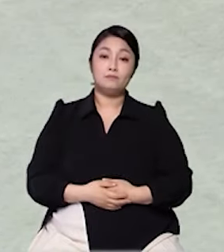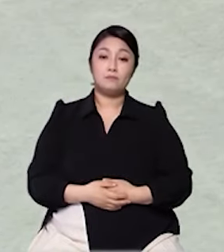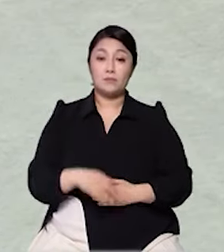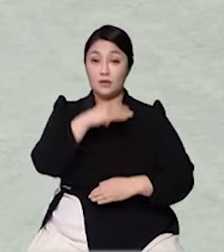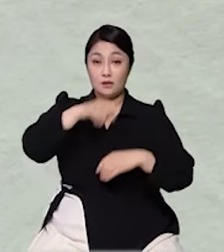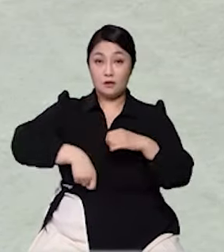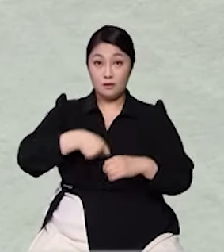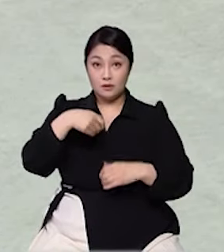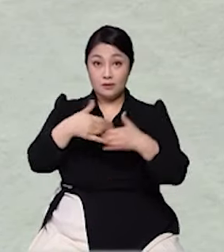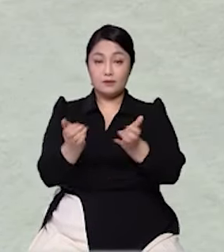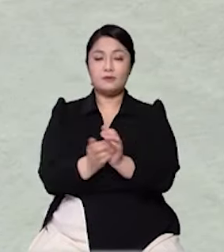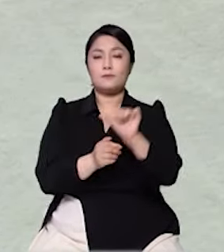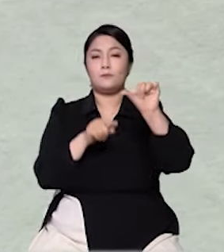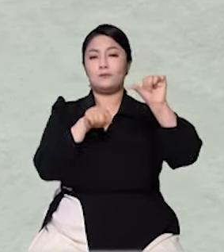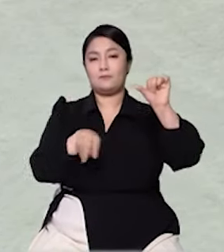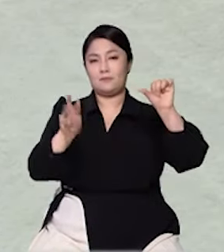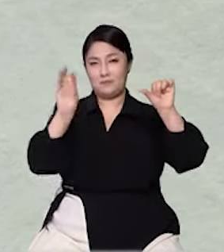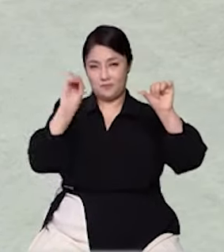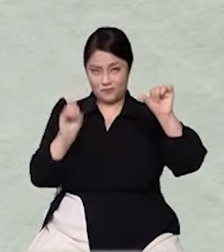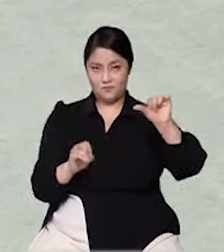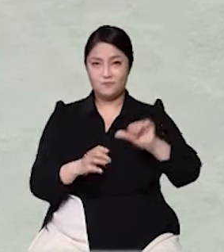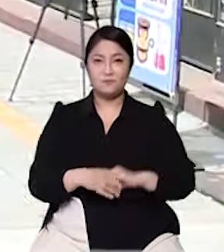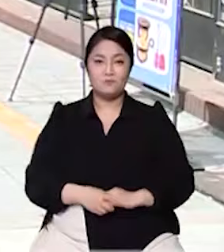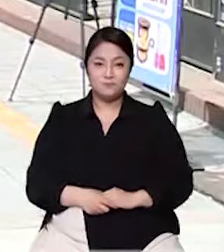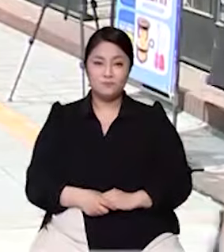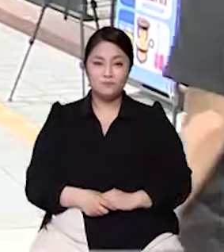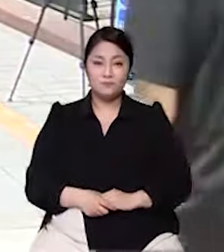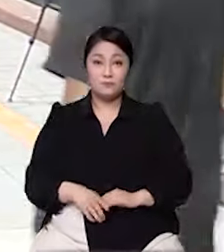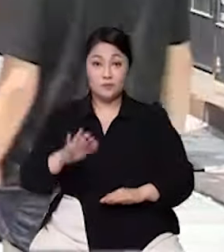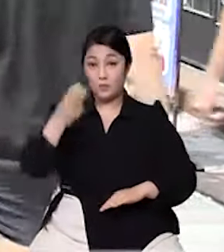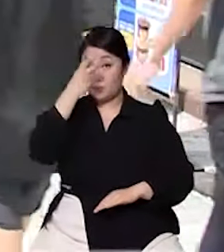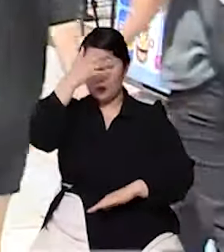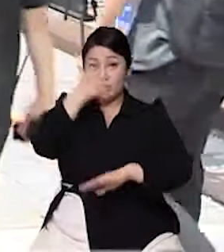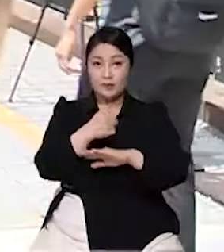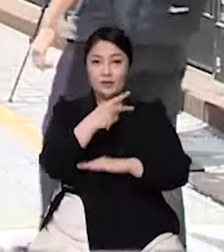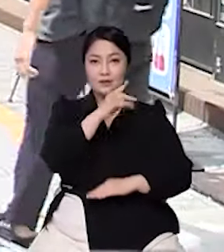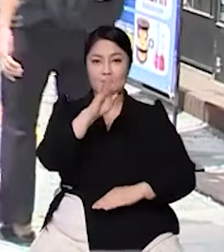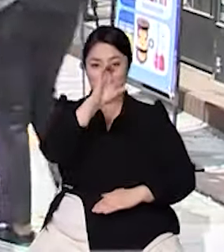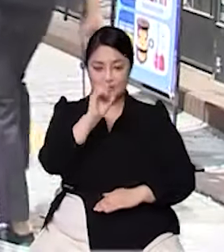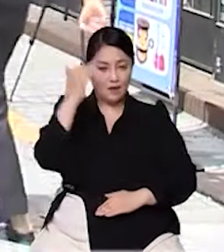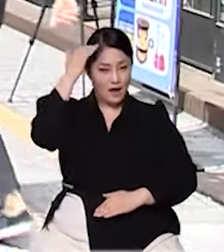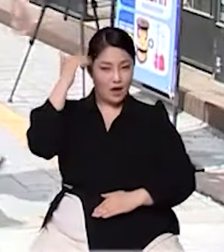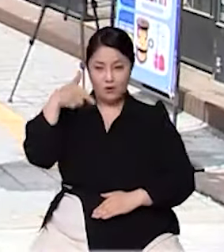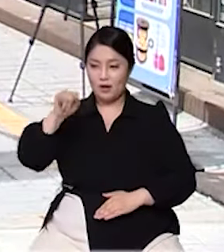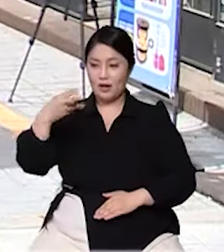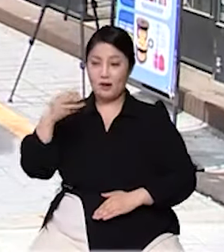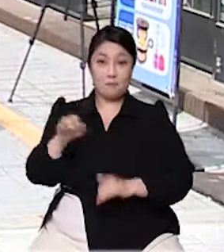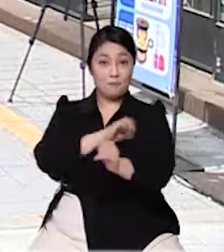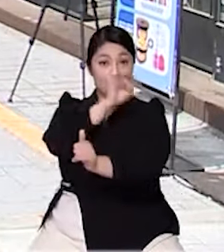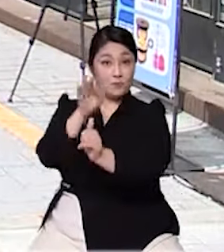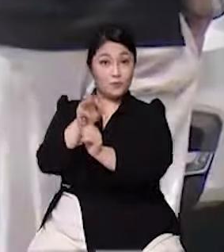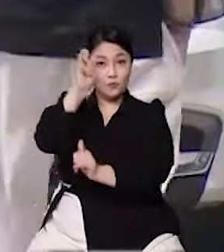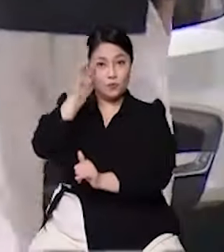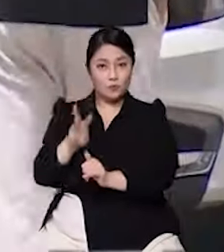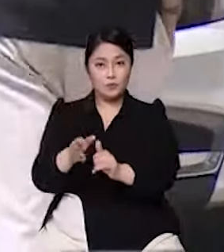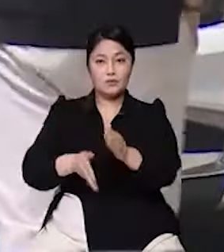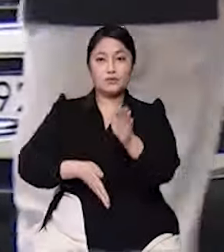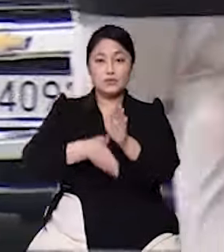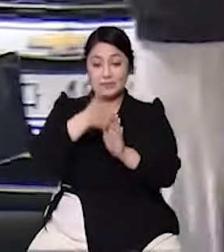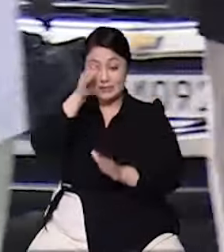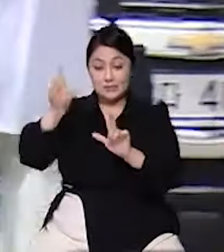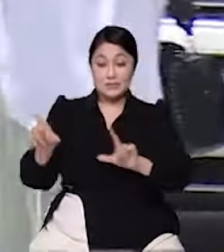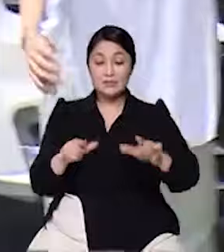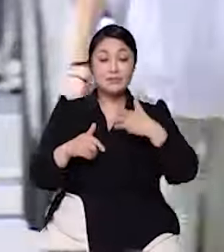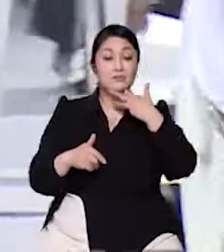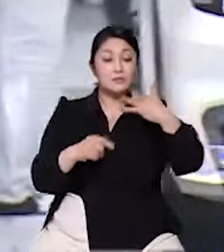정의당은 5.3% 였습니다 이번 조사는 kbc 가 한국 갤럽 에 의뢰해 광주 강력 수애 거주하는